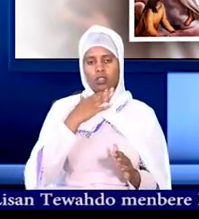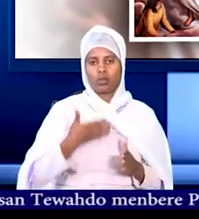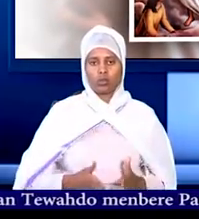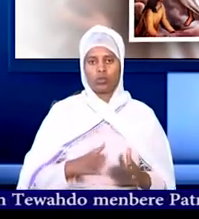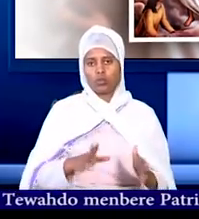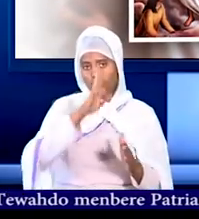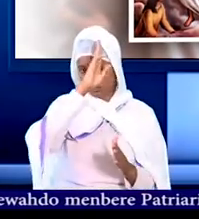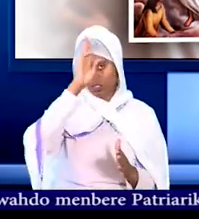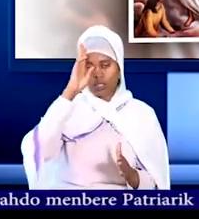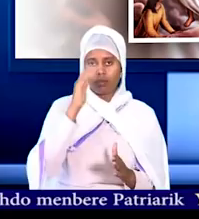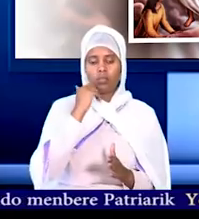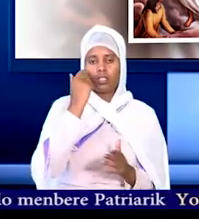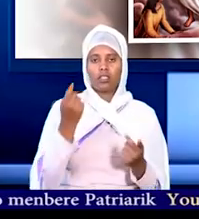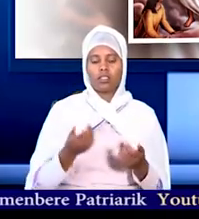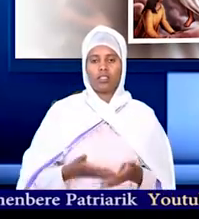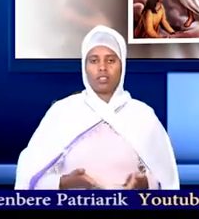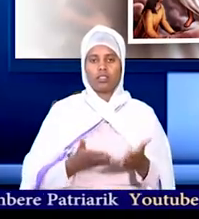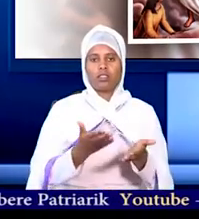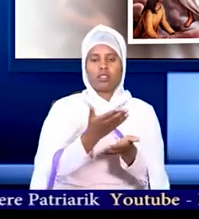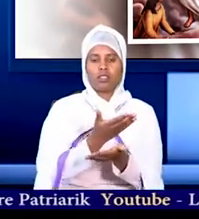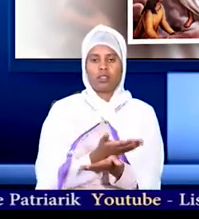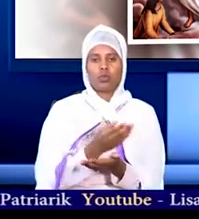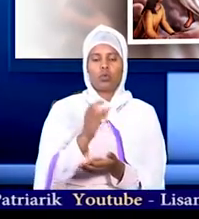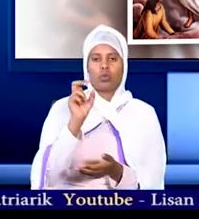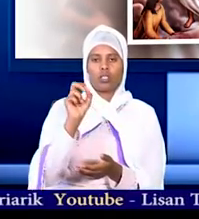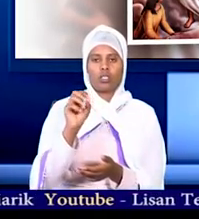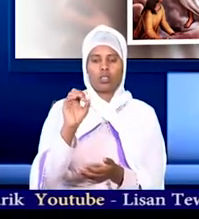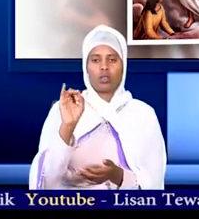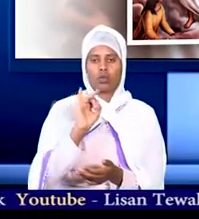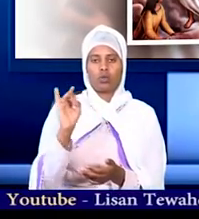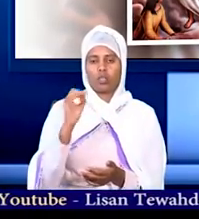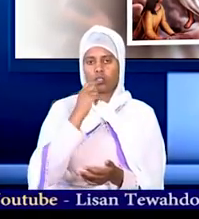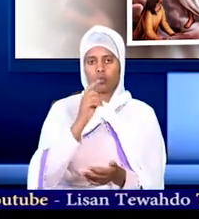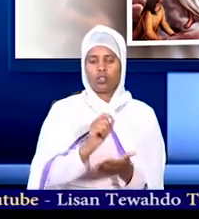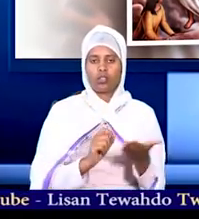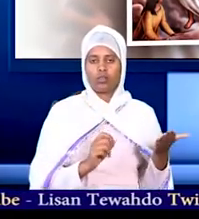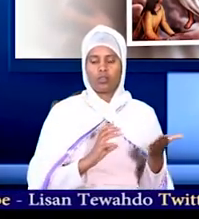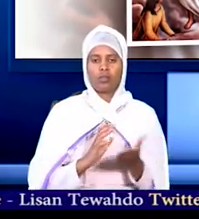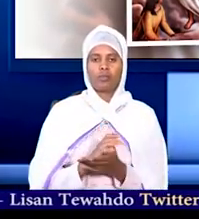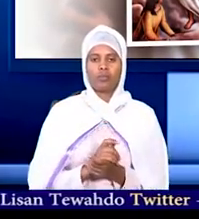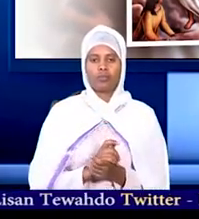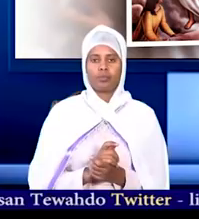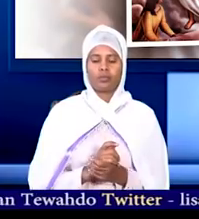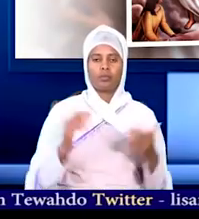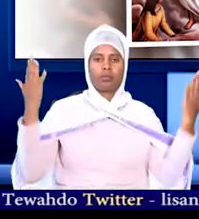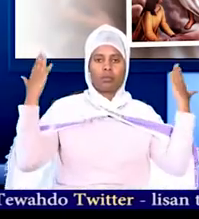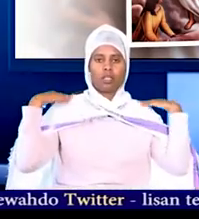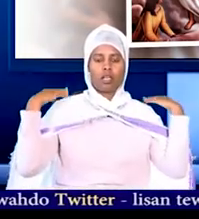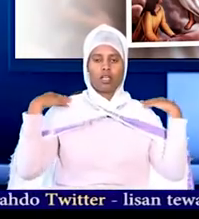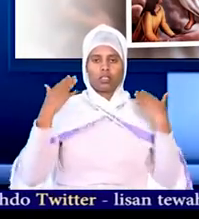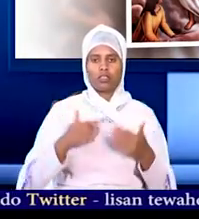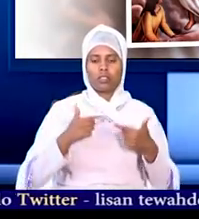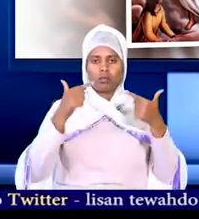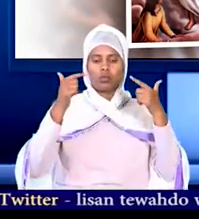ቅድስተ ቅዱሳን ድንግል ማርያም ተወሊዱ በዕለተ ልደት ወንጀላዊ ሉቃስ ምዕራፍ 2 ከም ተገልፀ